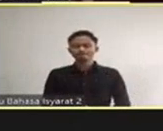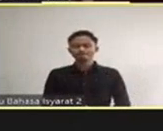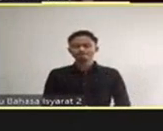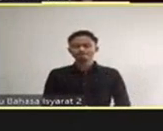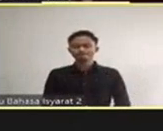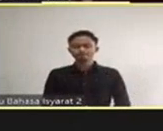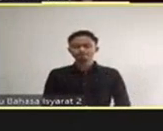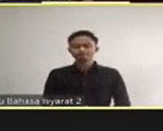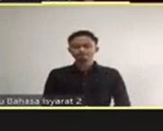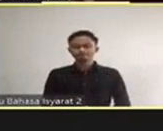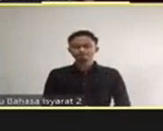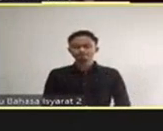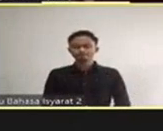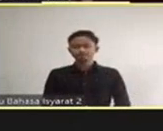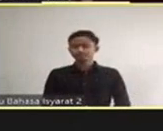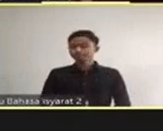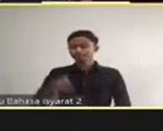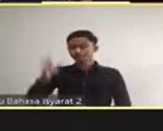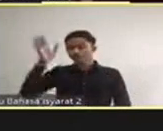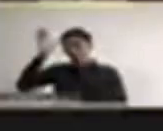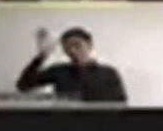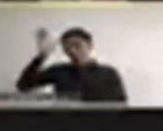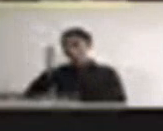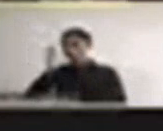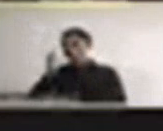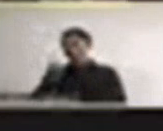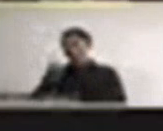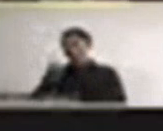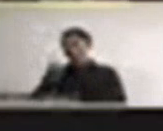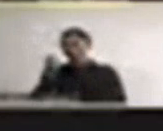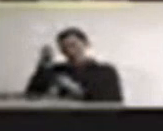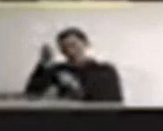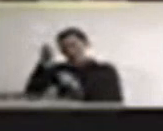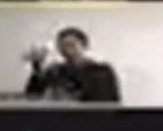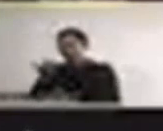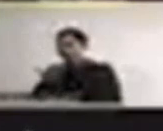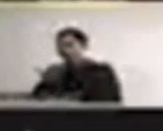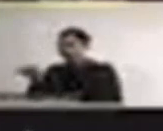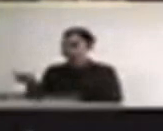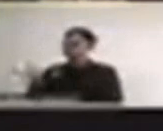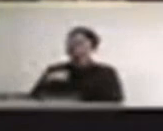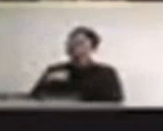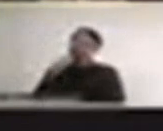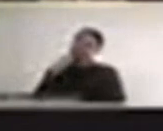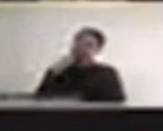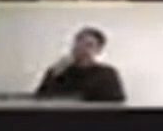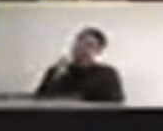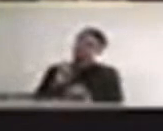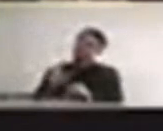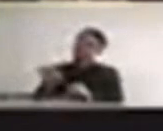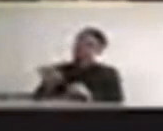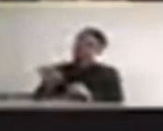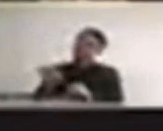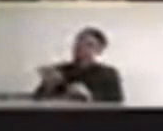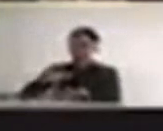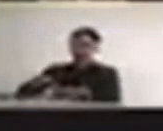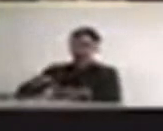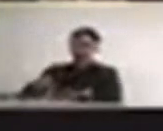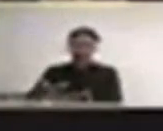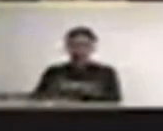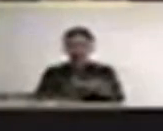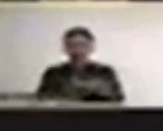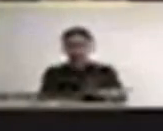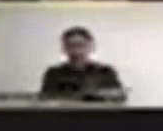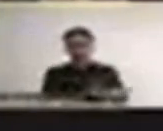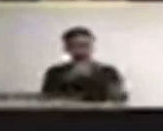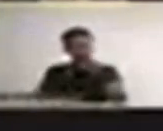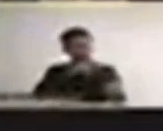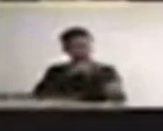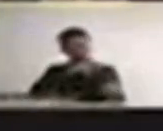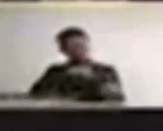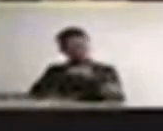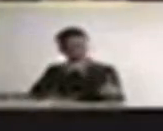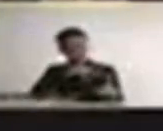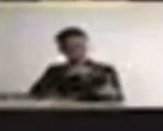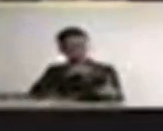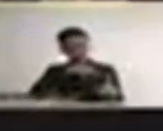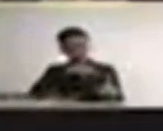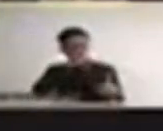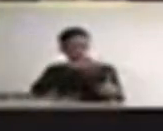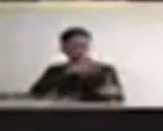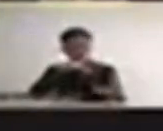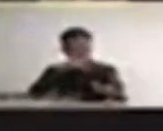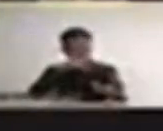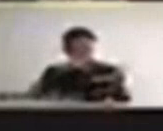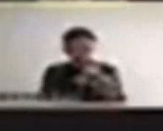tuanya diberitahu akan ada resiko untuk tertular dan sebagainya, dan tanda tangan. Kemudian dilakukan screening dan monitoring secara ketat.